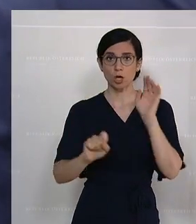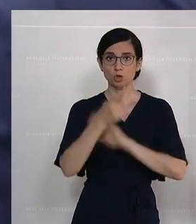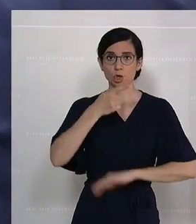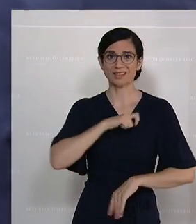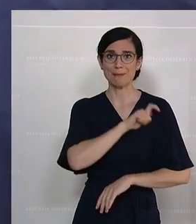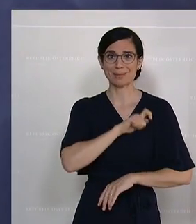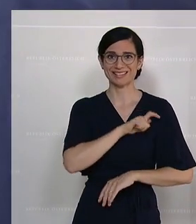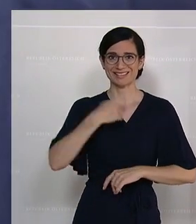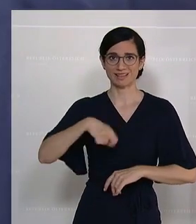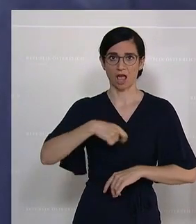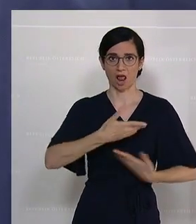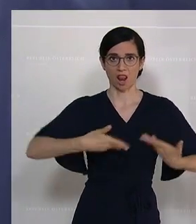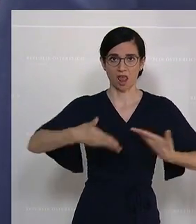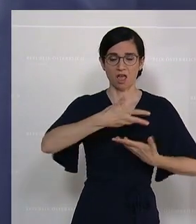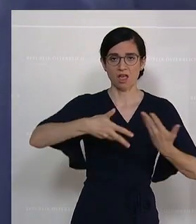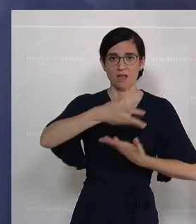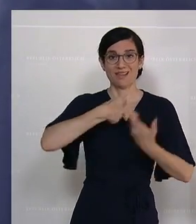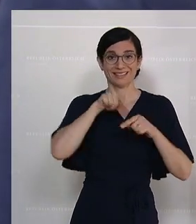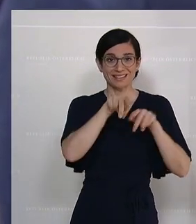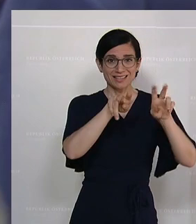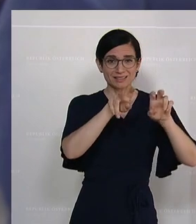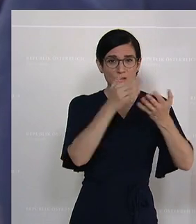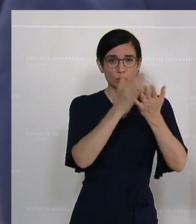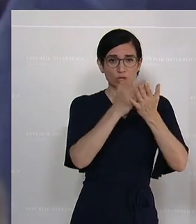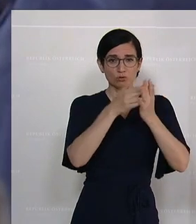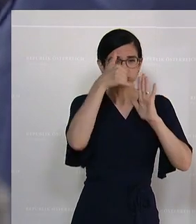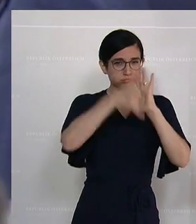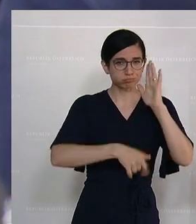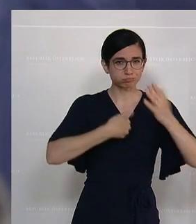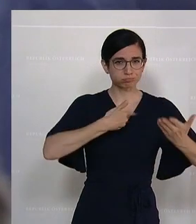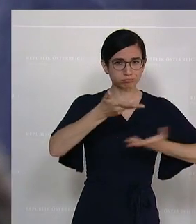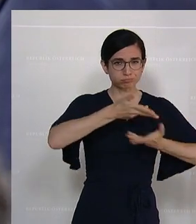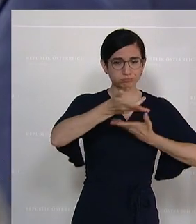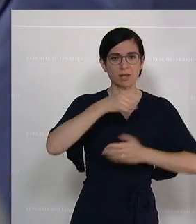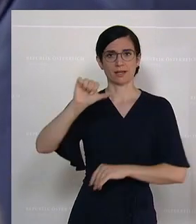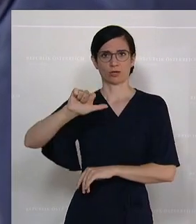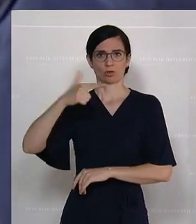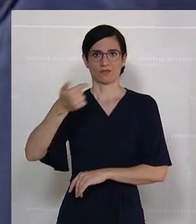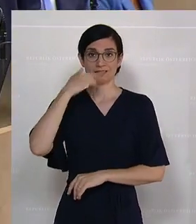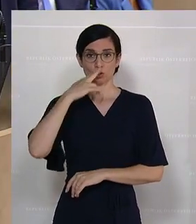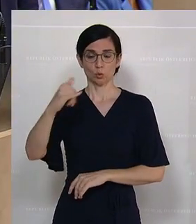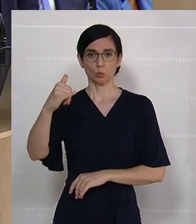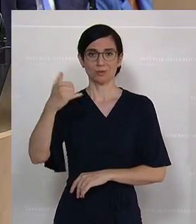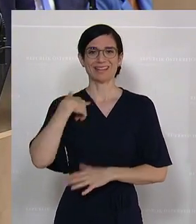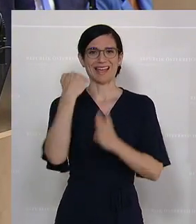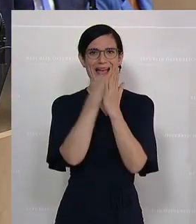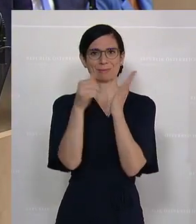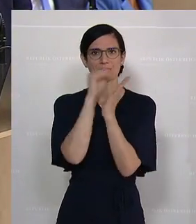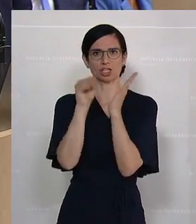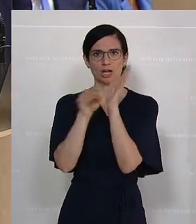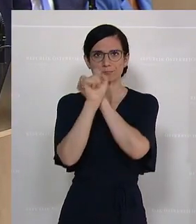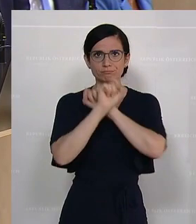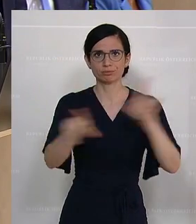gegeben wo genau dieses thema ausführlich erörtert wurde es ist am 21 juni das amtliche schreiben des